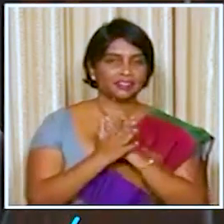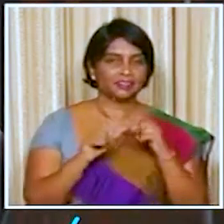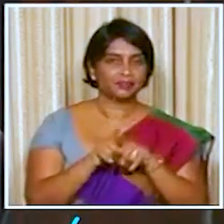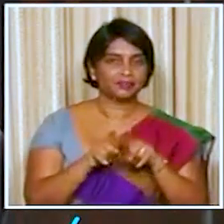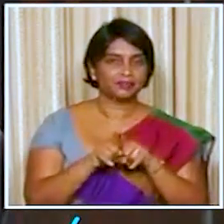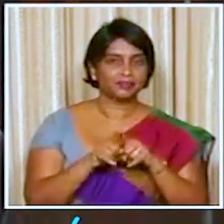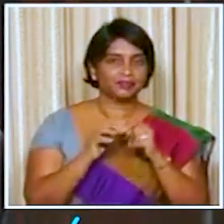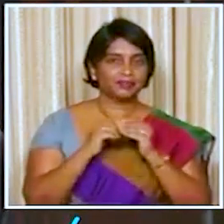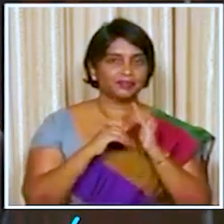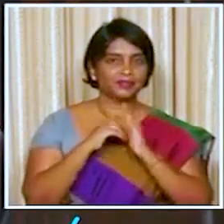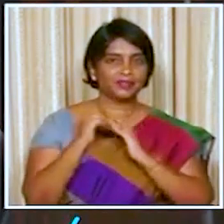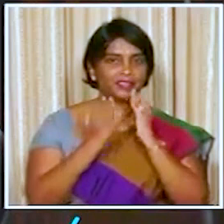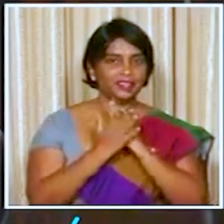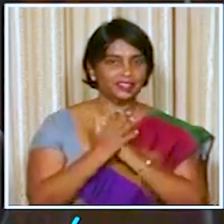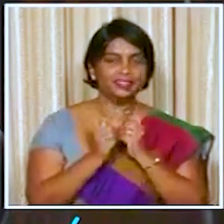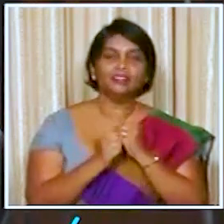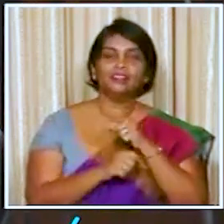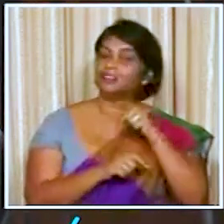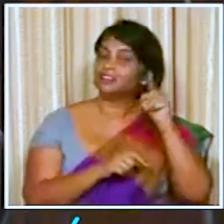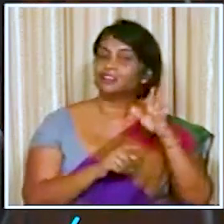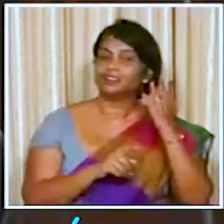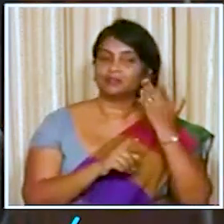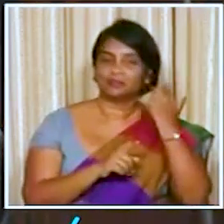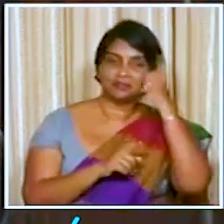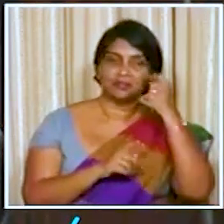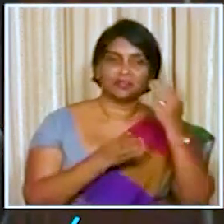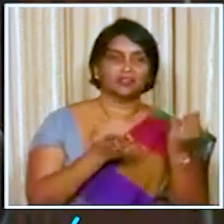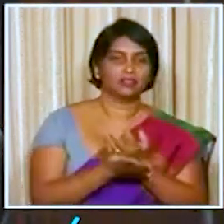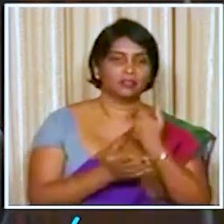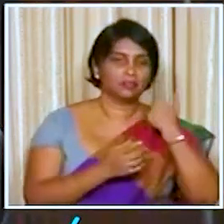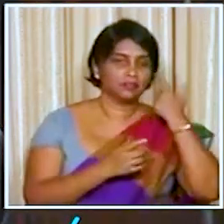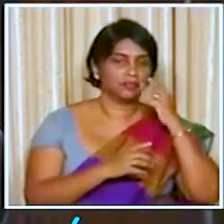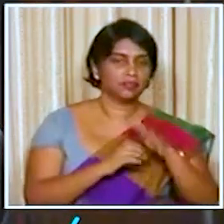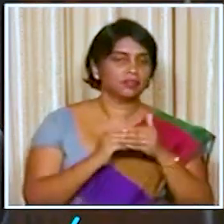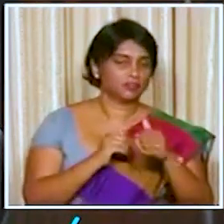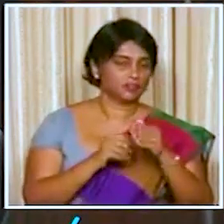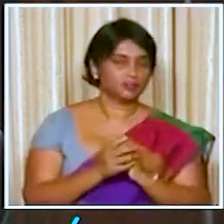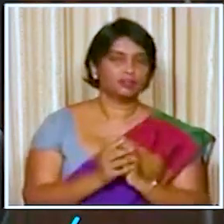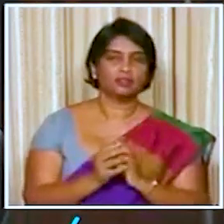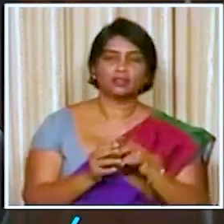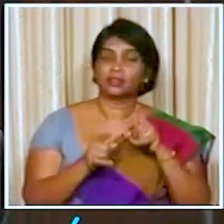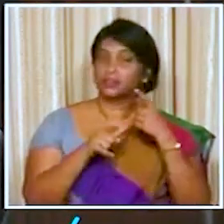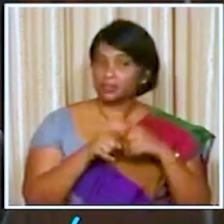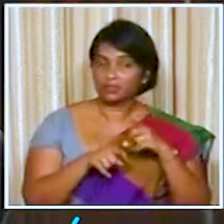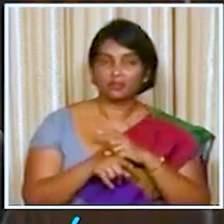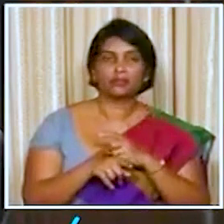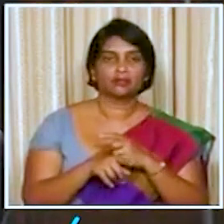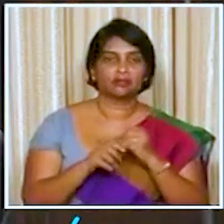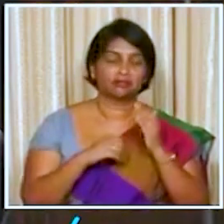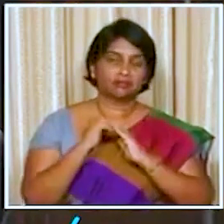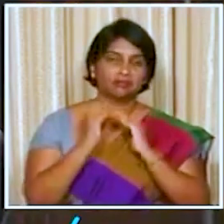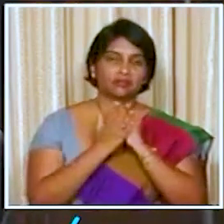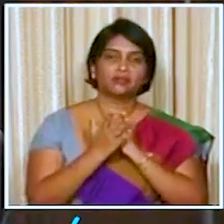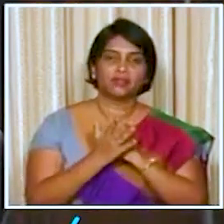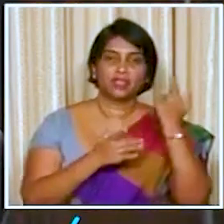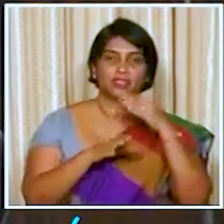මේ යටතේ ඔවුන්ගේ වැටුපෙන් අය කරගන්න බලාපොරොත්තු වෙන බව පේනවා. ඒ විතරක් දැන් ඊයේ අපේ